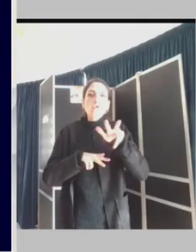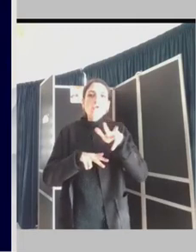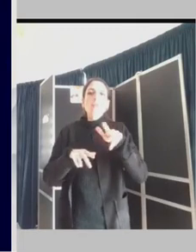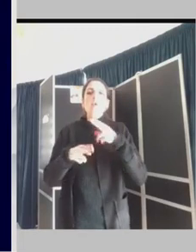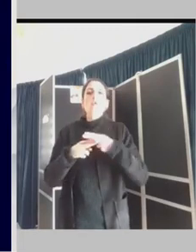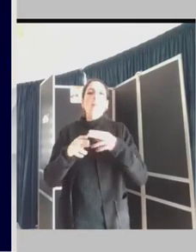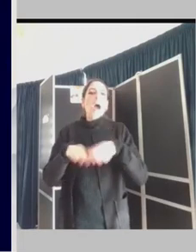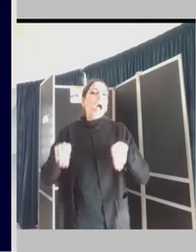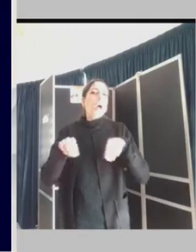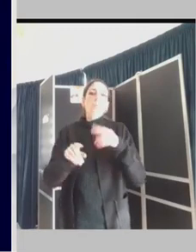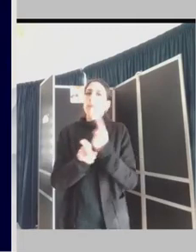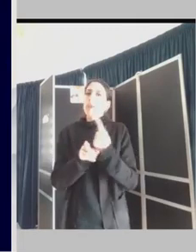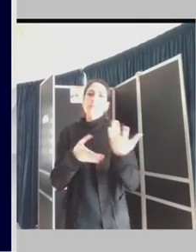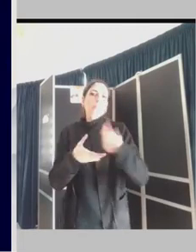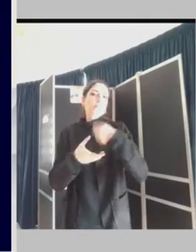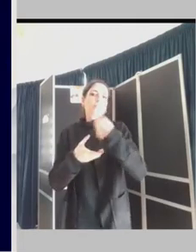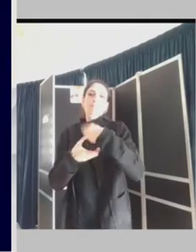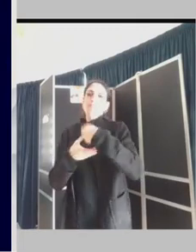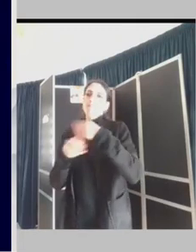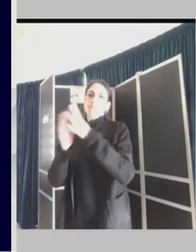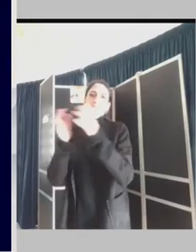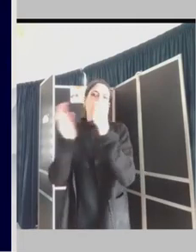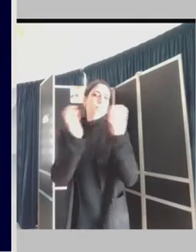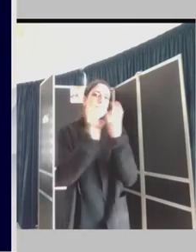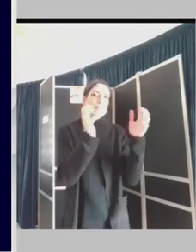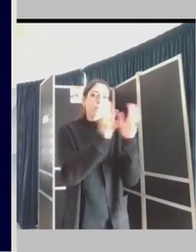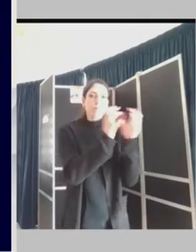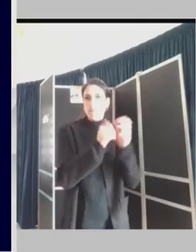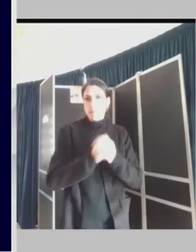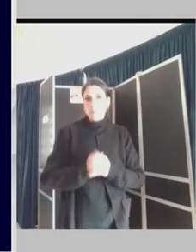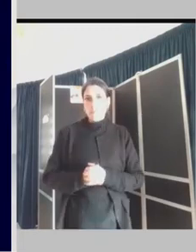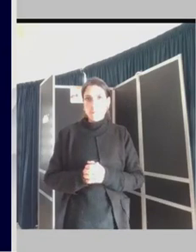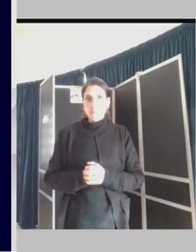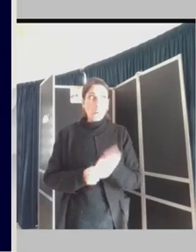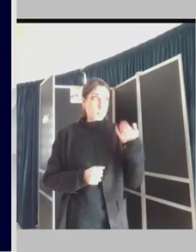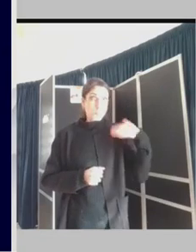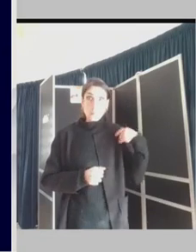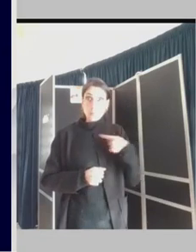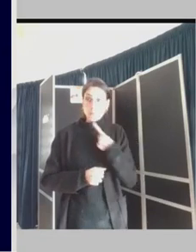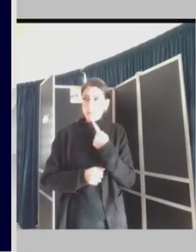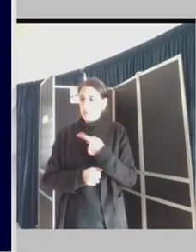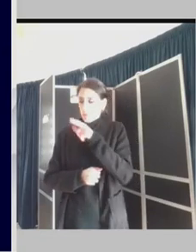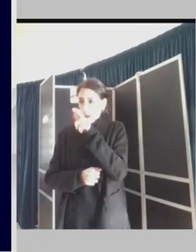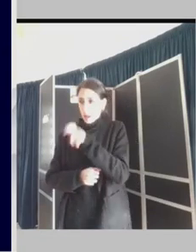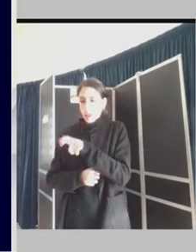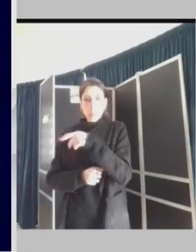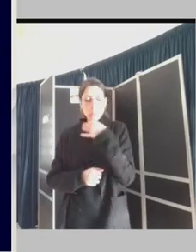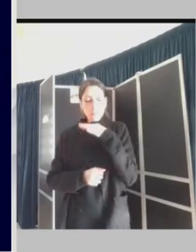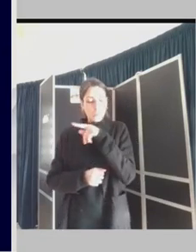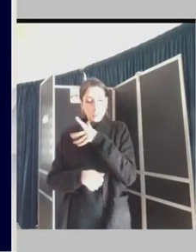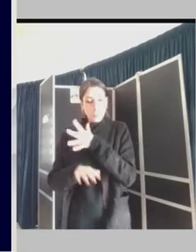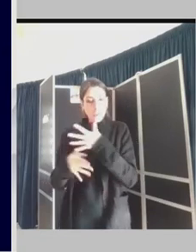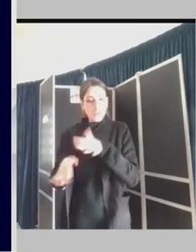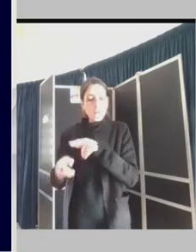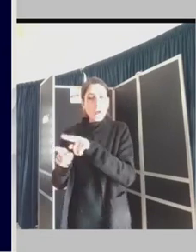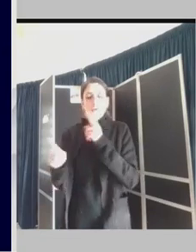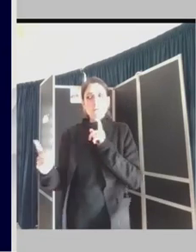parlavo con un referente qui che è intervenuto e ricordavo praticamente quello